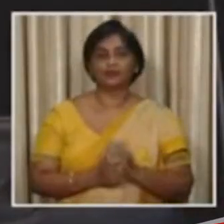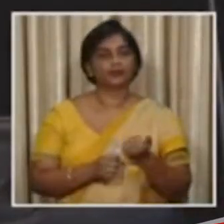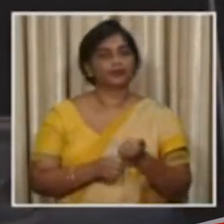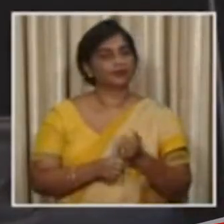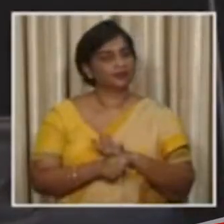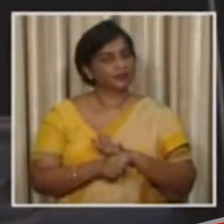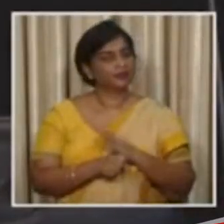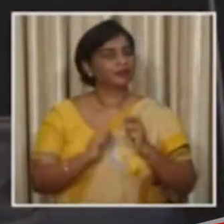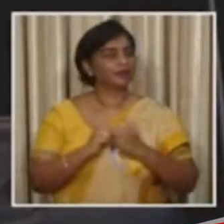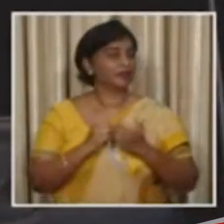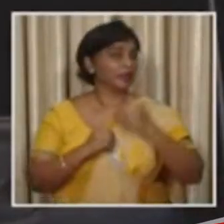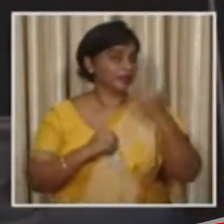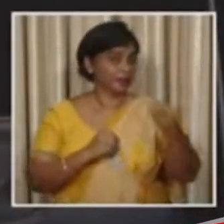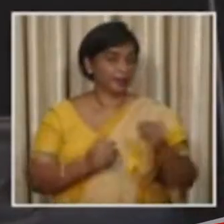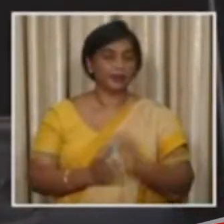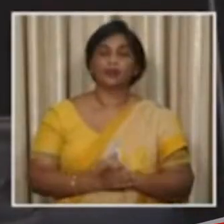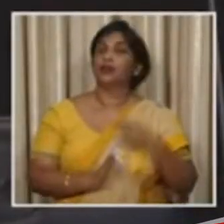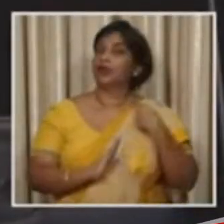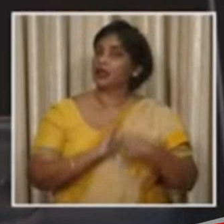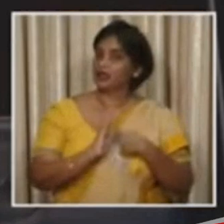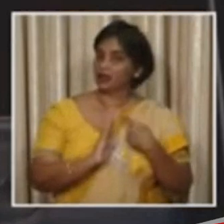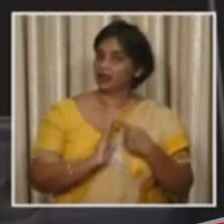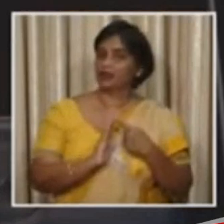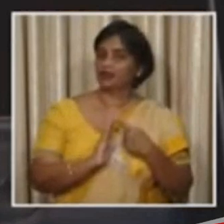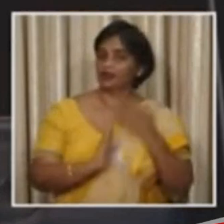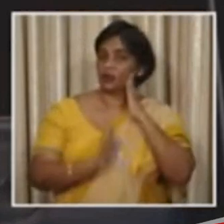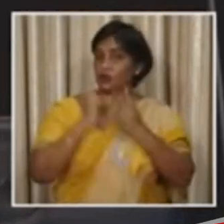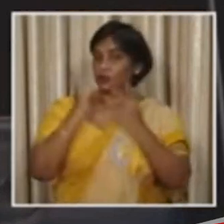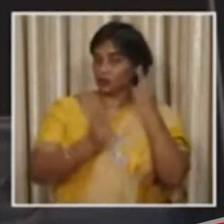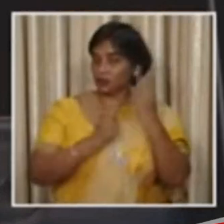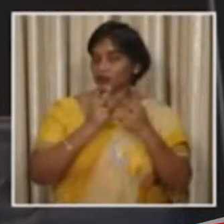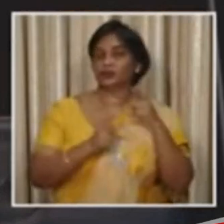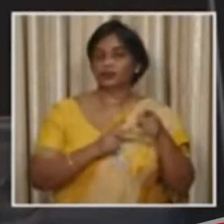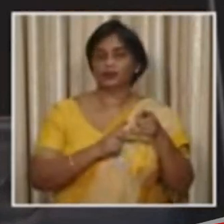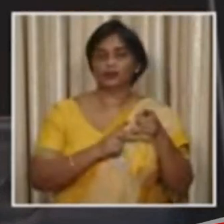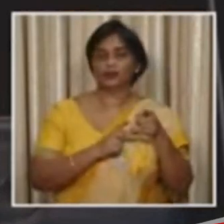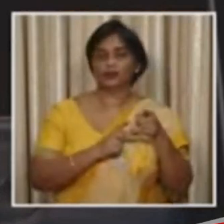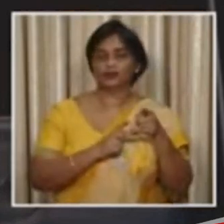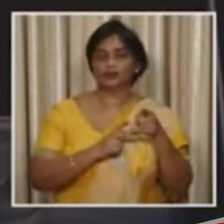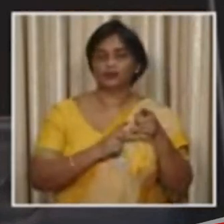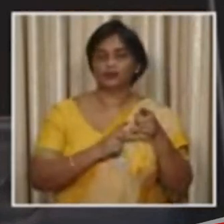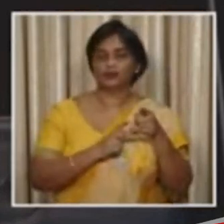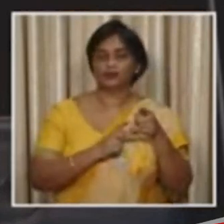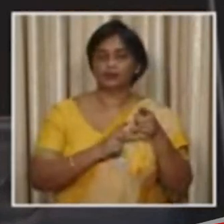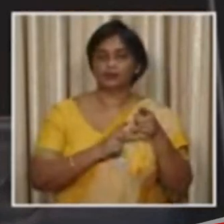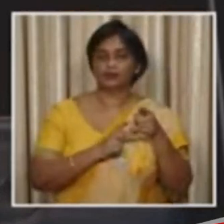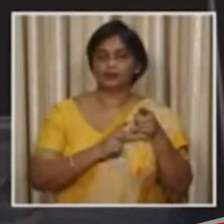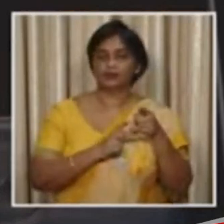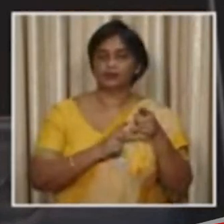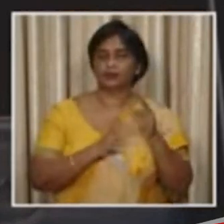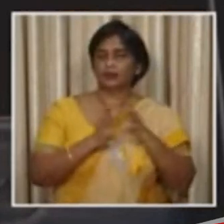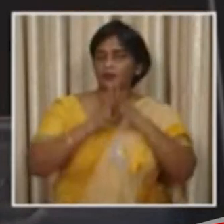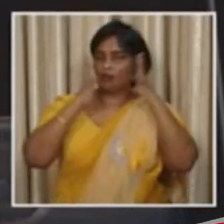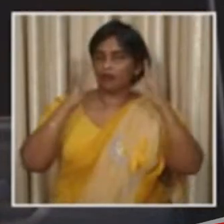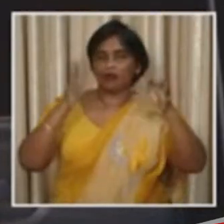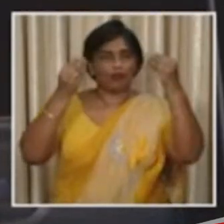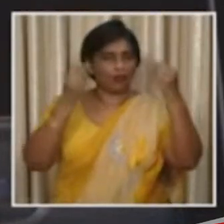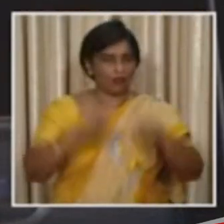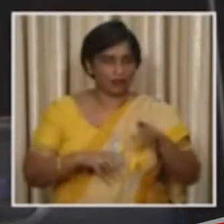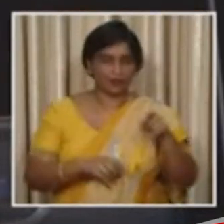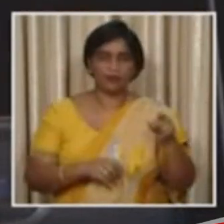කොරෝනාවදියෙන් පස්සේ මෙරට සංචාරක ව්‍යාපාරය විශාල කඩාවැටීමකට ලක්